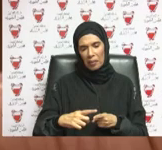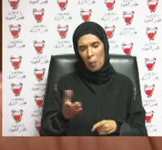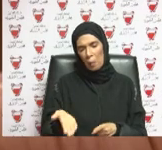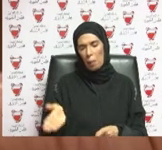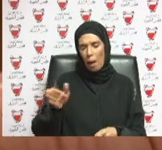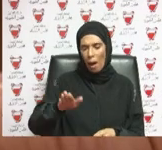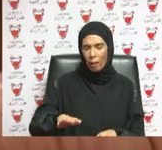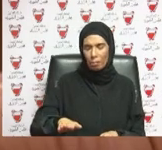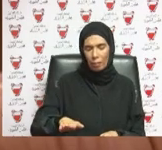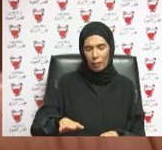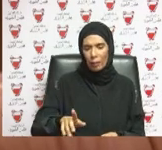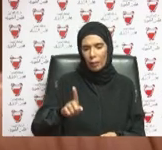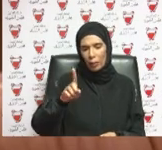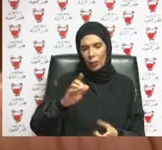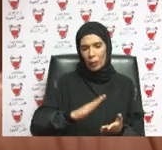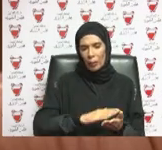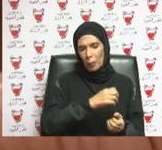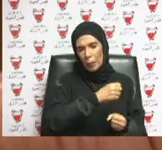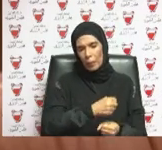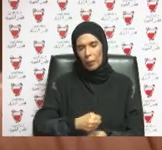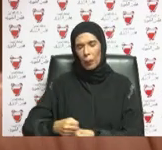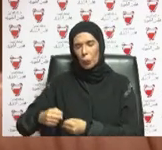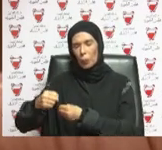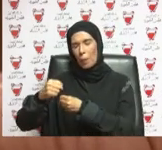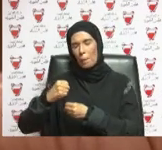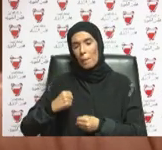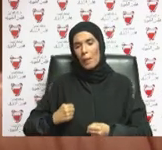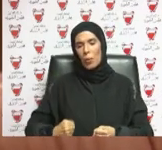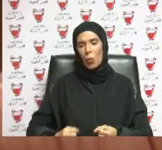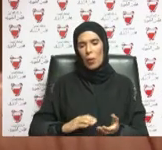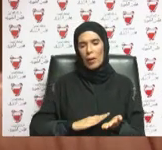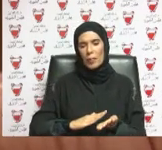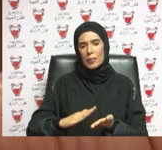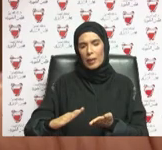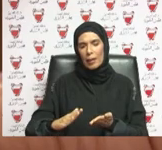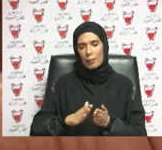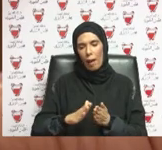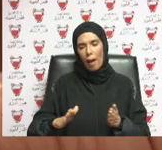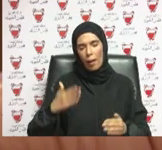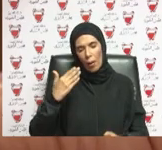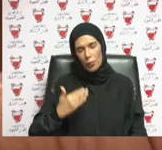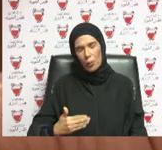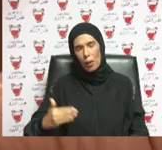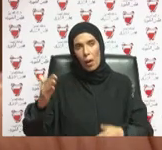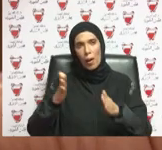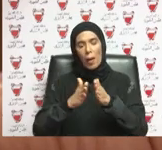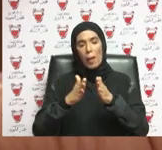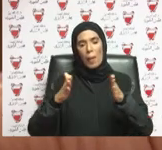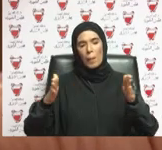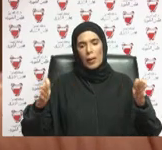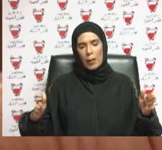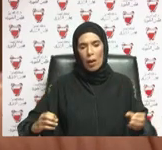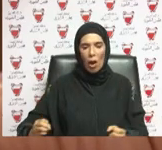سلمان من أرض الخلود الضيقة إلى أرض خلود أبدية شاسعة، إلى